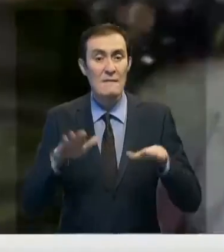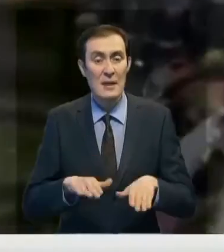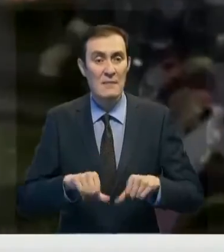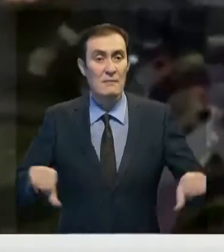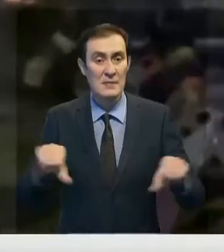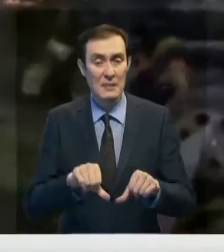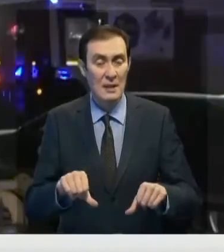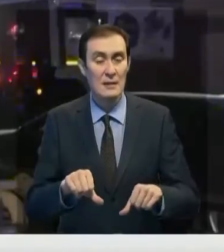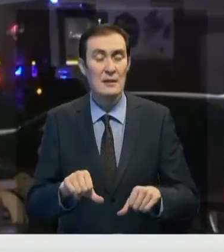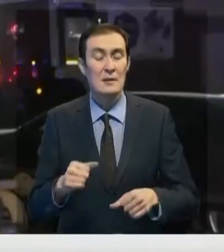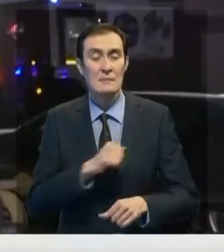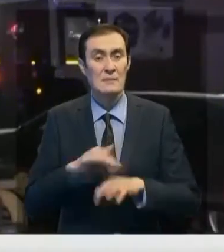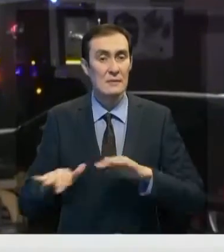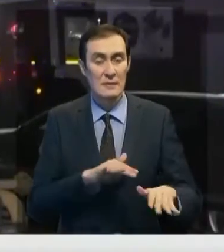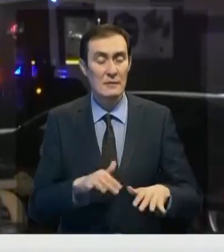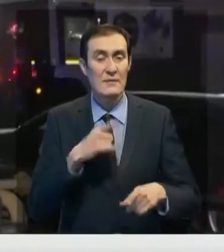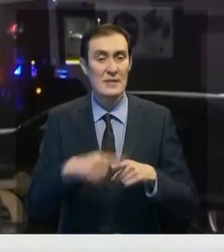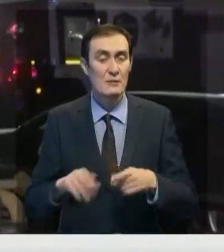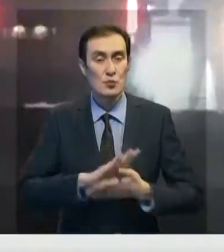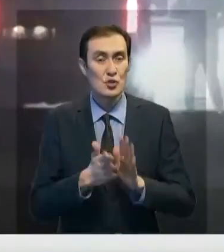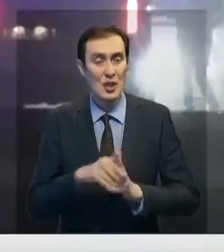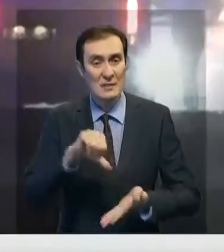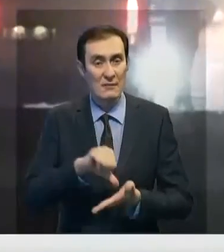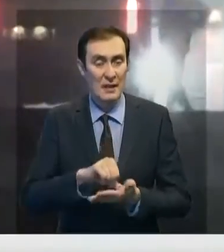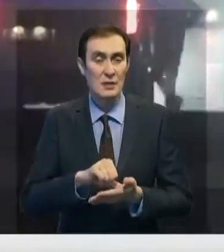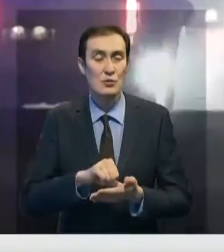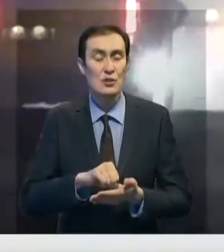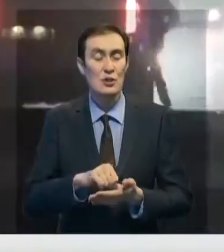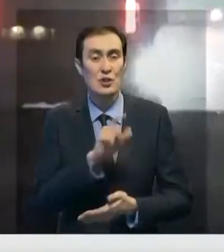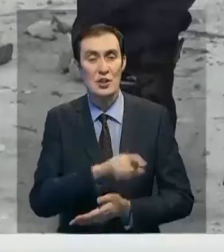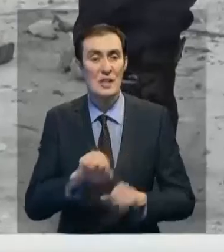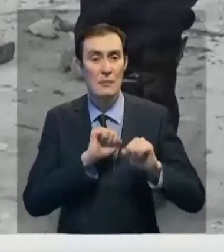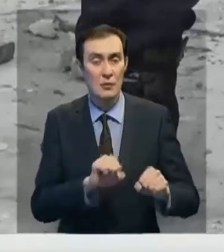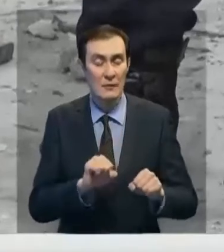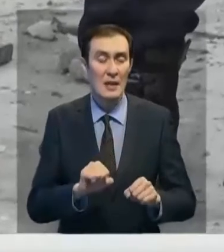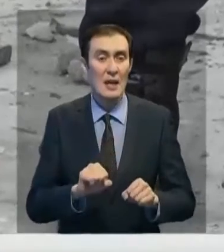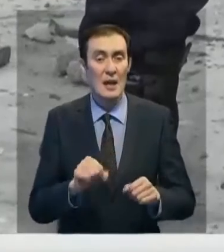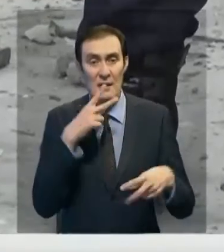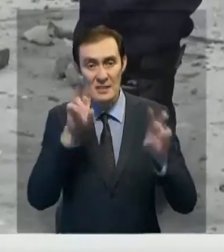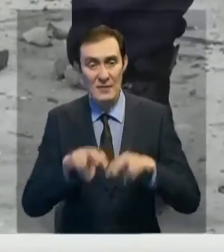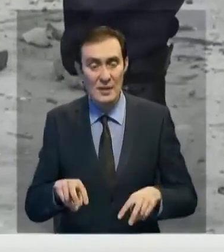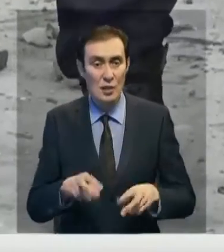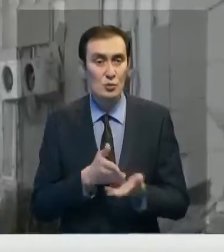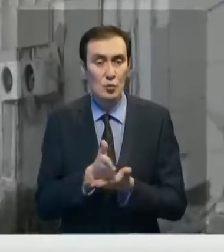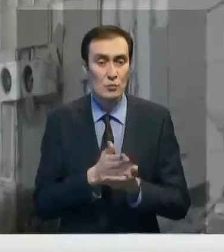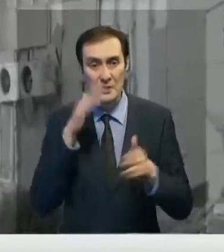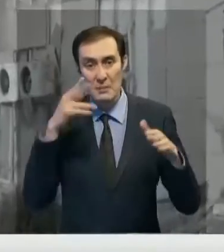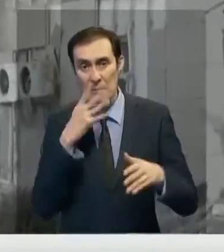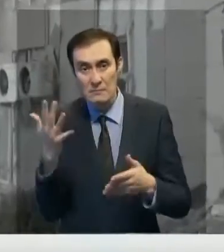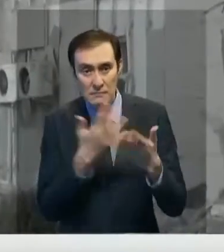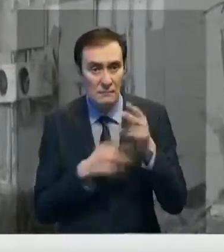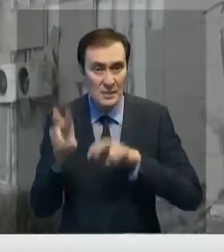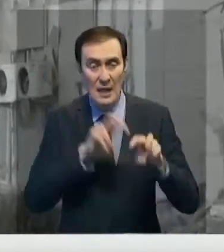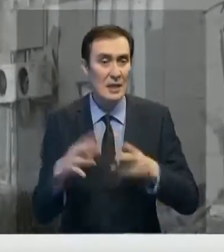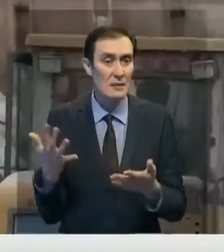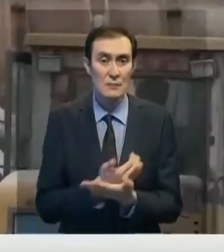все подразделения работали в экстренном режиме, задействовали службы гражданской защиты и энергетики. Разведка кинологической службы показала, пострадавших на